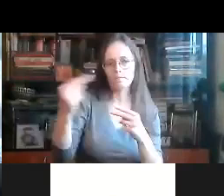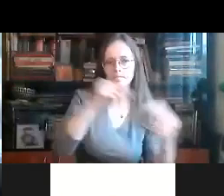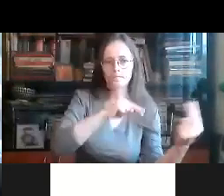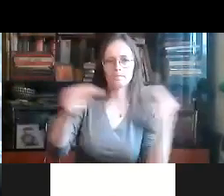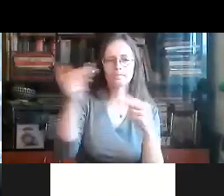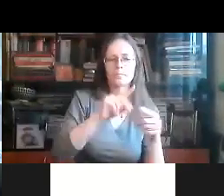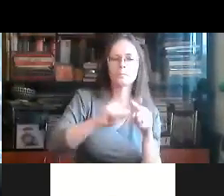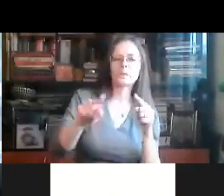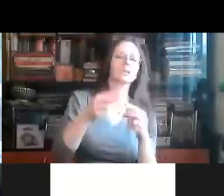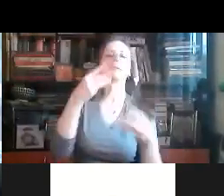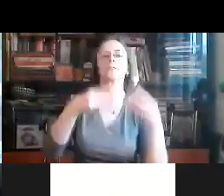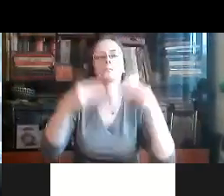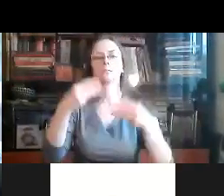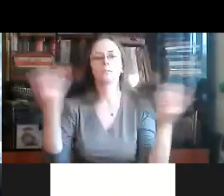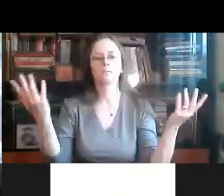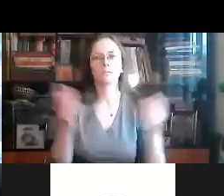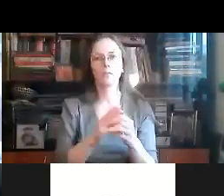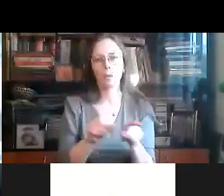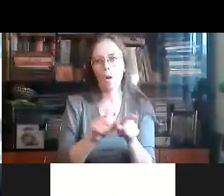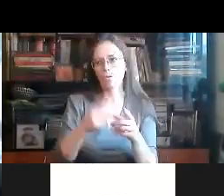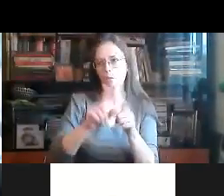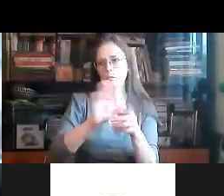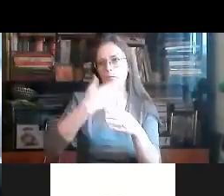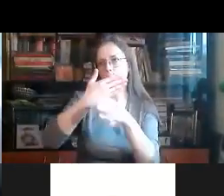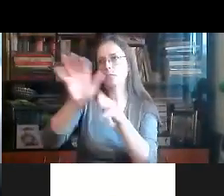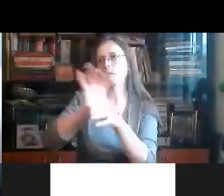каких-то ситуациях. Угу.